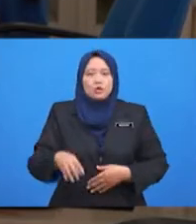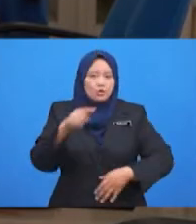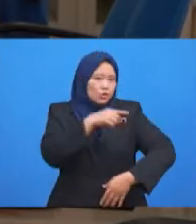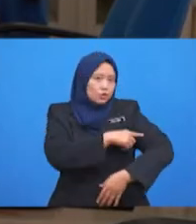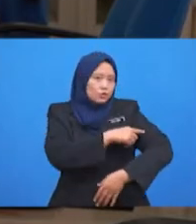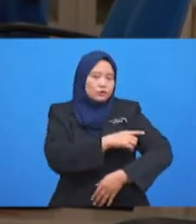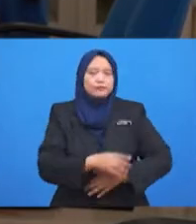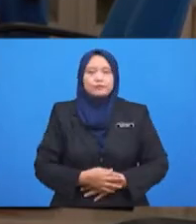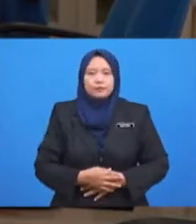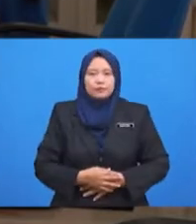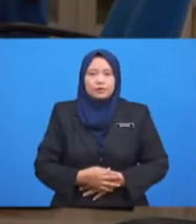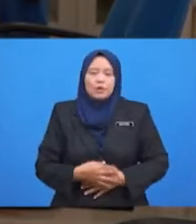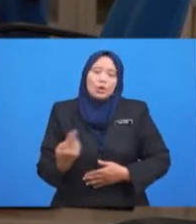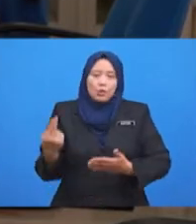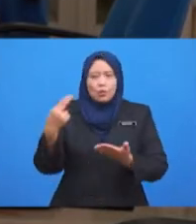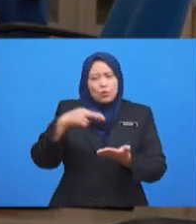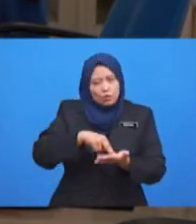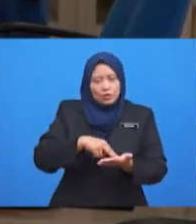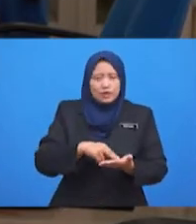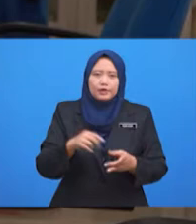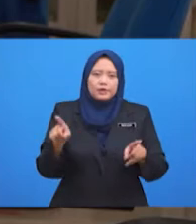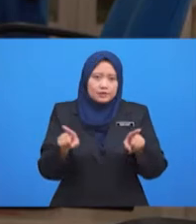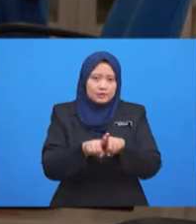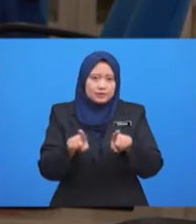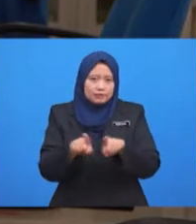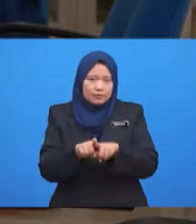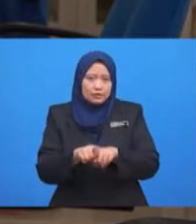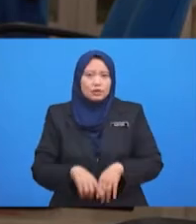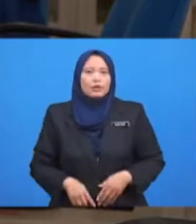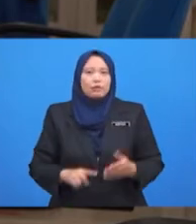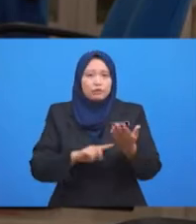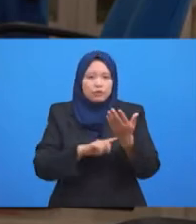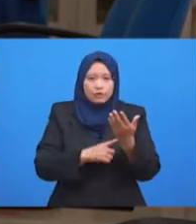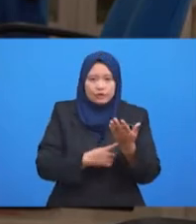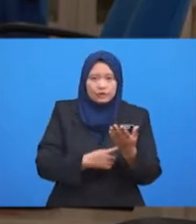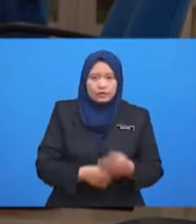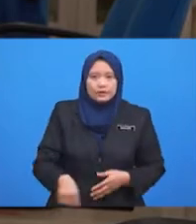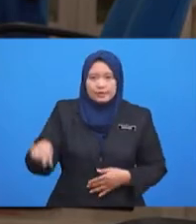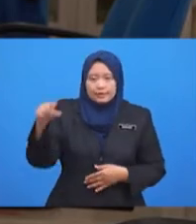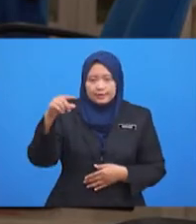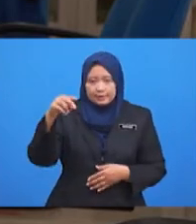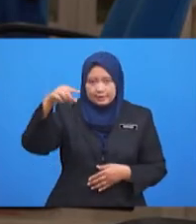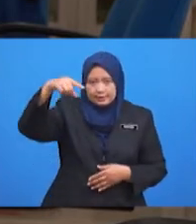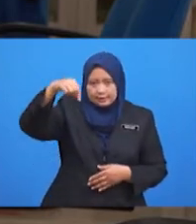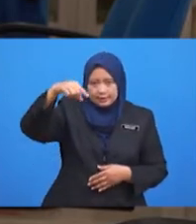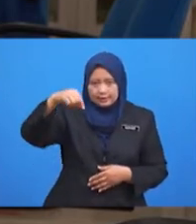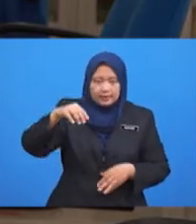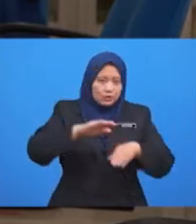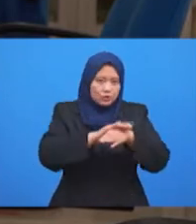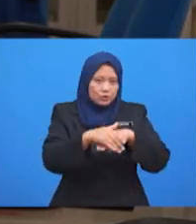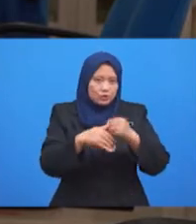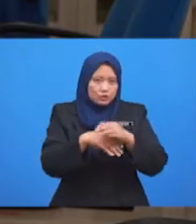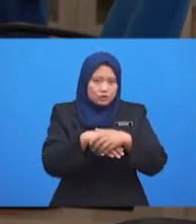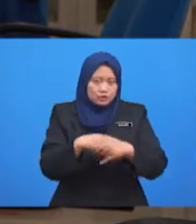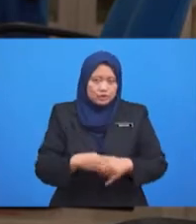yang sama, iaitu bermula dengan menitikkan lotion atau gel ultrasound pada bahagian yang ingin